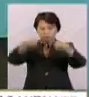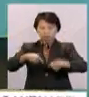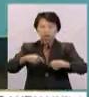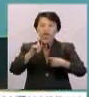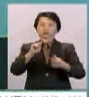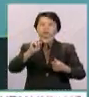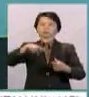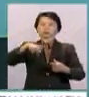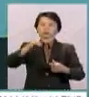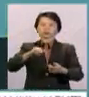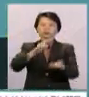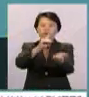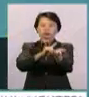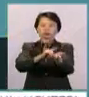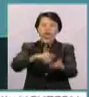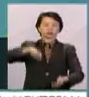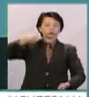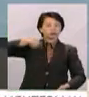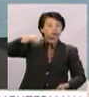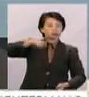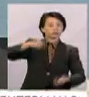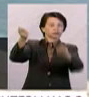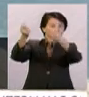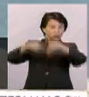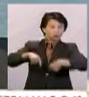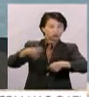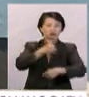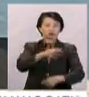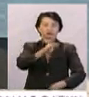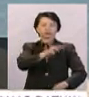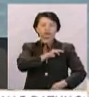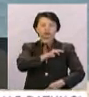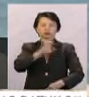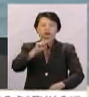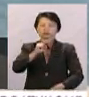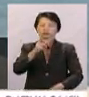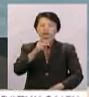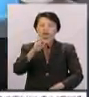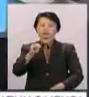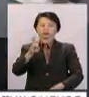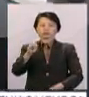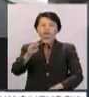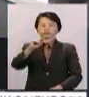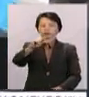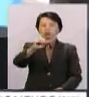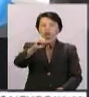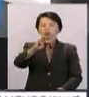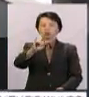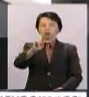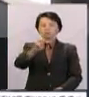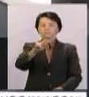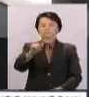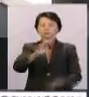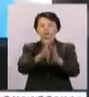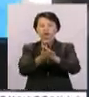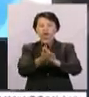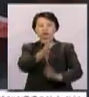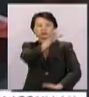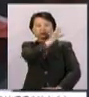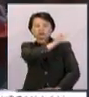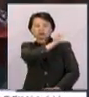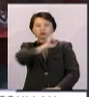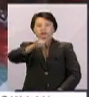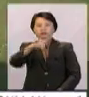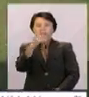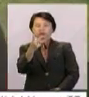Timbalan Perdana Menteri Datuk Seri Dr. Wan Azizah Wan Ismail dan Menteri Komunikasi dan Multimedia Gobind Sindio selaku pengerusi jawatan